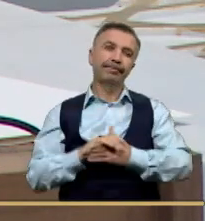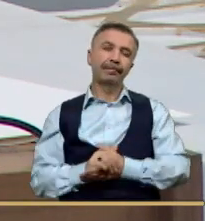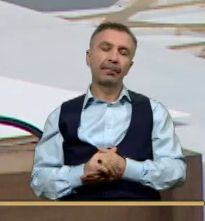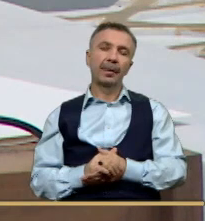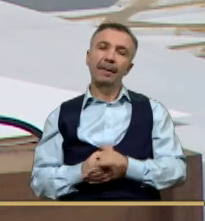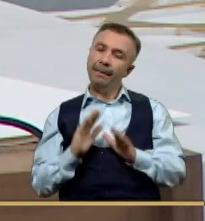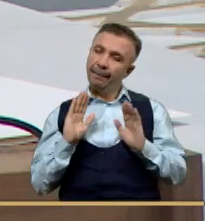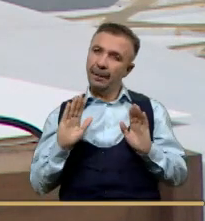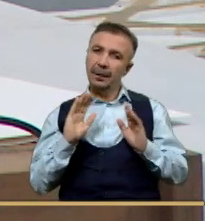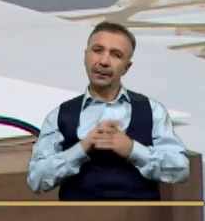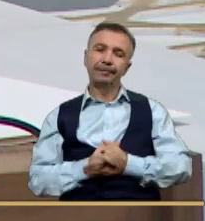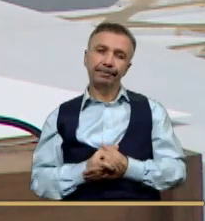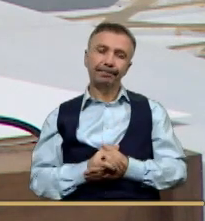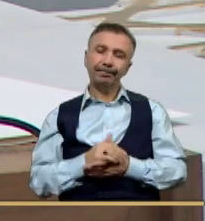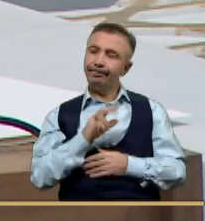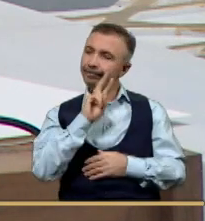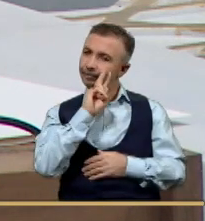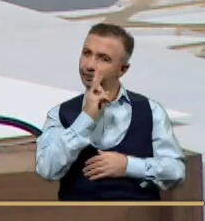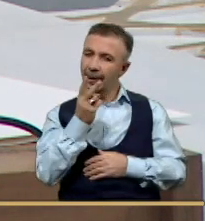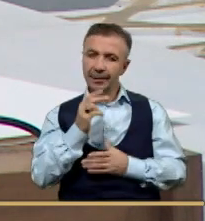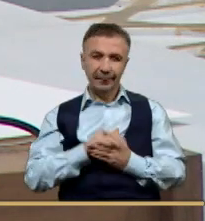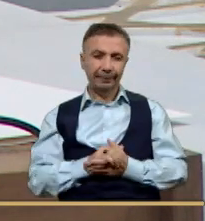Lakin maalesef